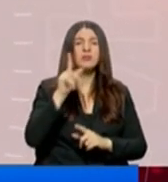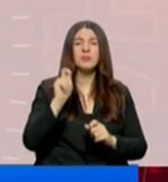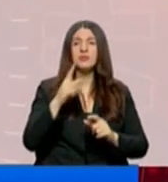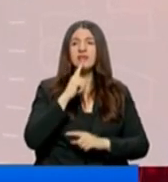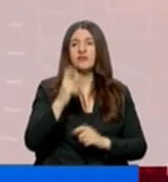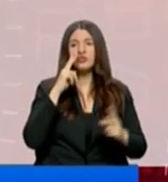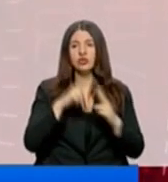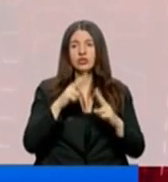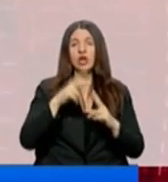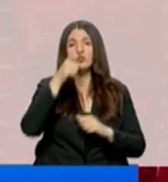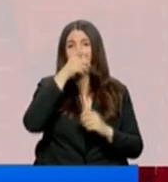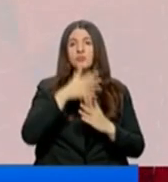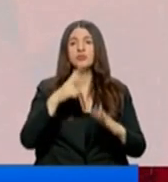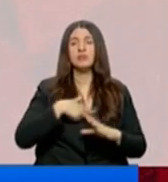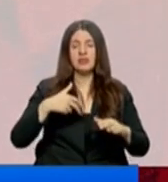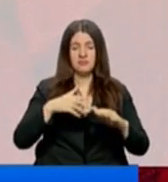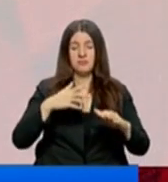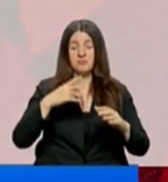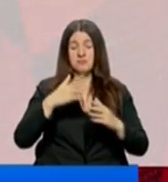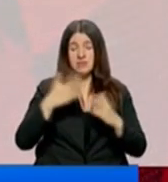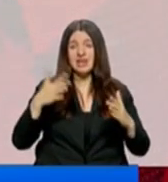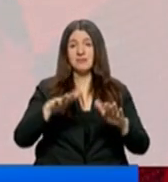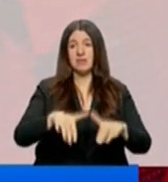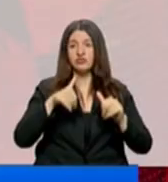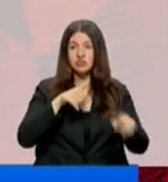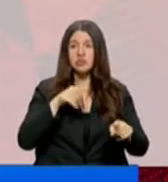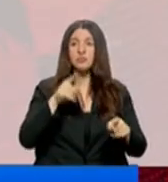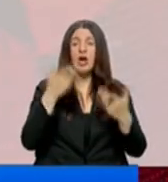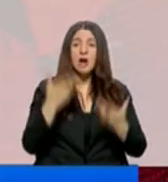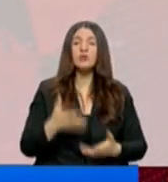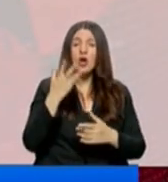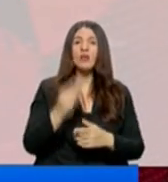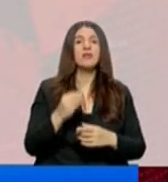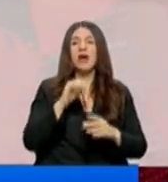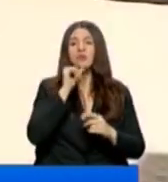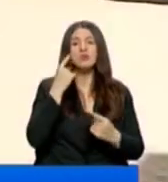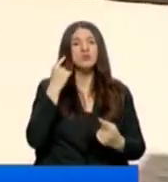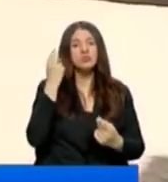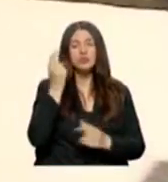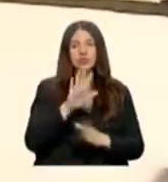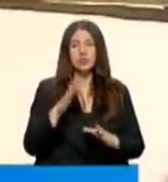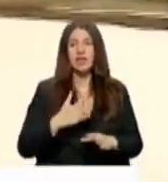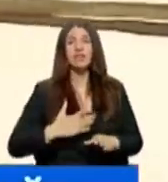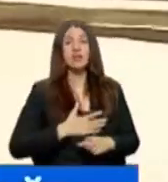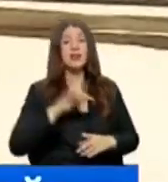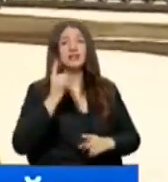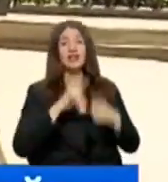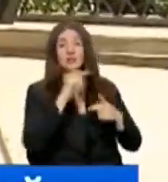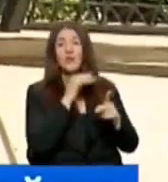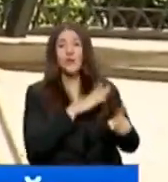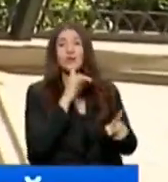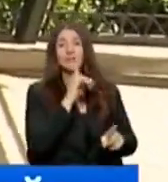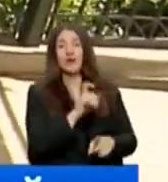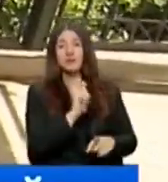teklif görüşülürken Türkiye Büyük Millet Meclisi sıralarını boş bırakıp bugün kabul oyu verenleri asla unutmayacağız. CHP lideri Kemal